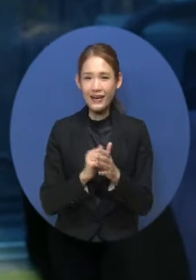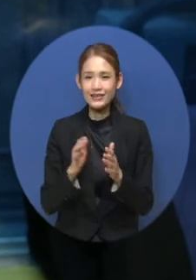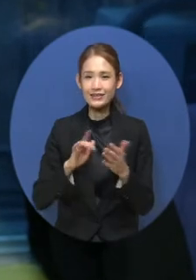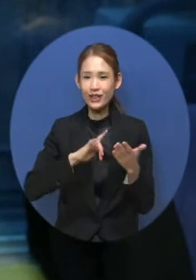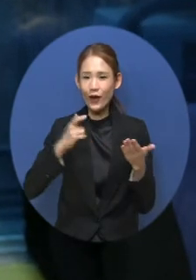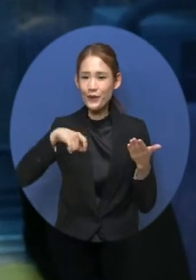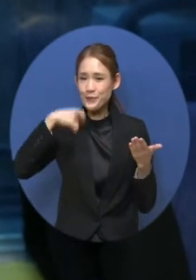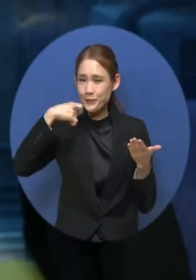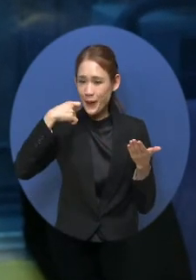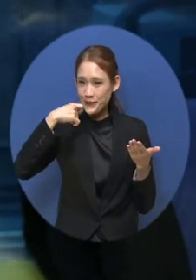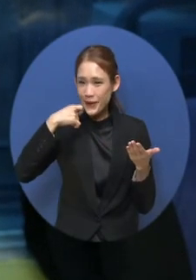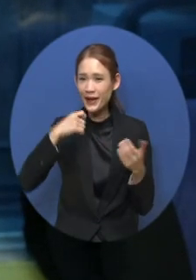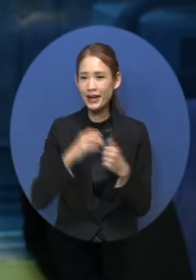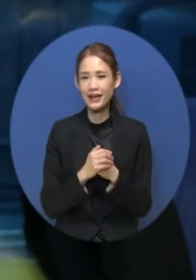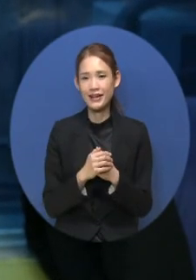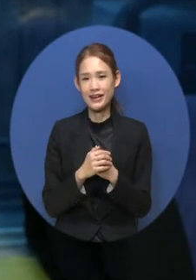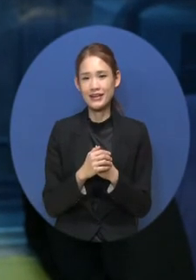하시는데